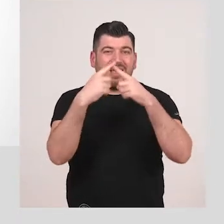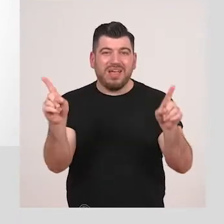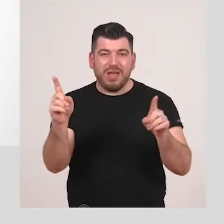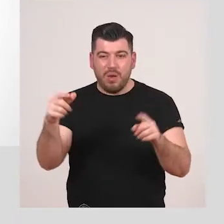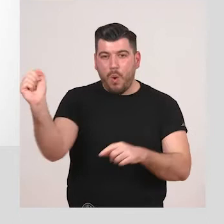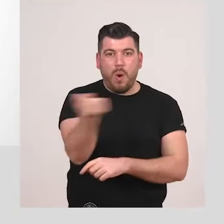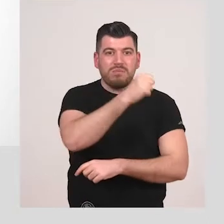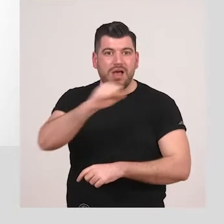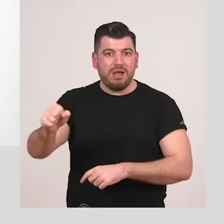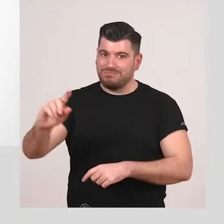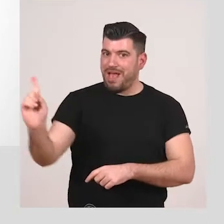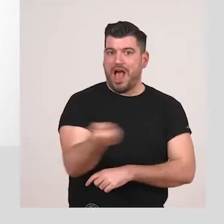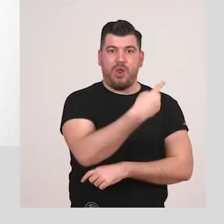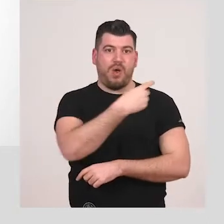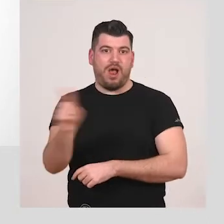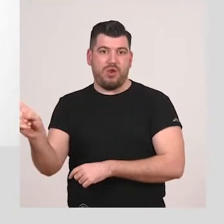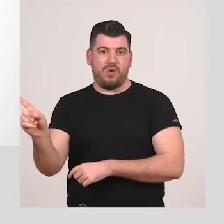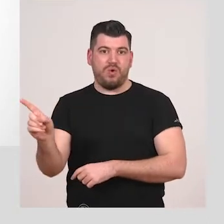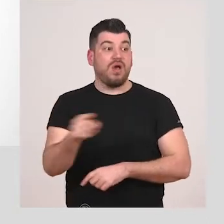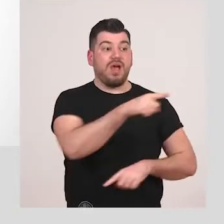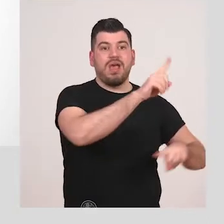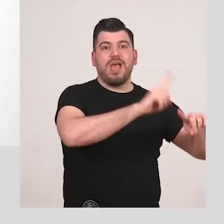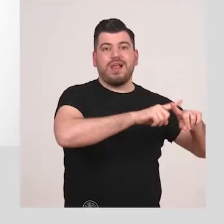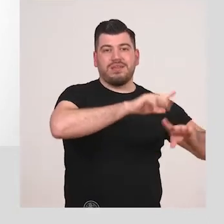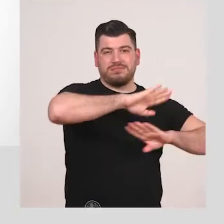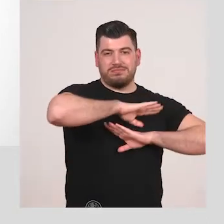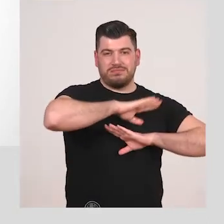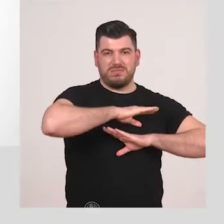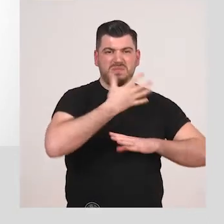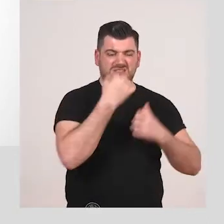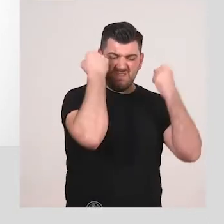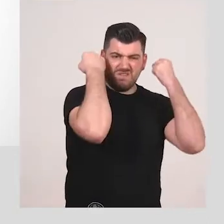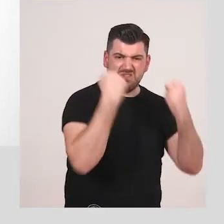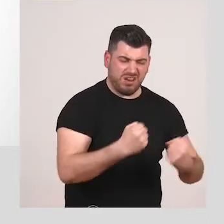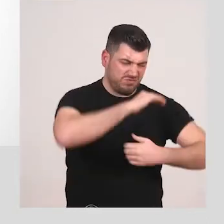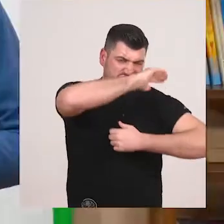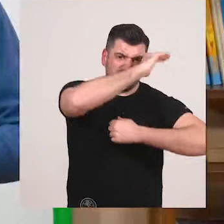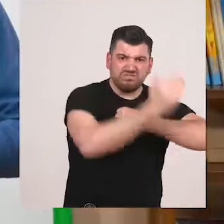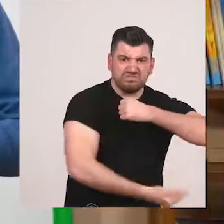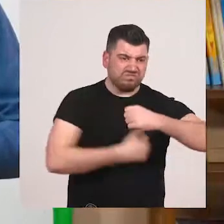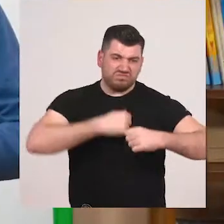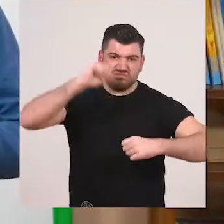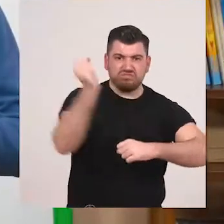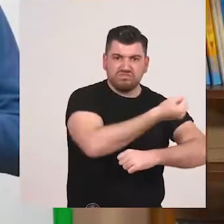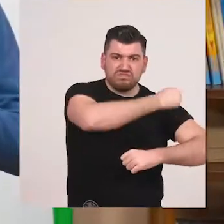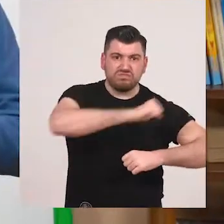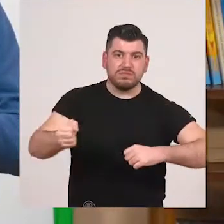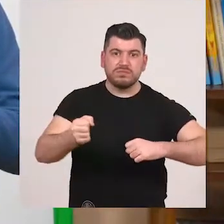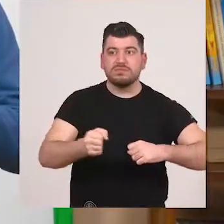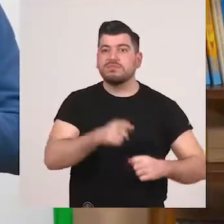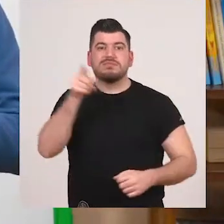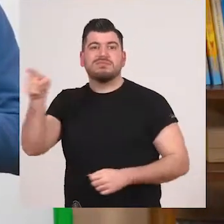οπλισμό. Το βαρύ, θωρακισμένο πεζικό των Αθηναίων εναντίον των